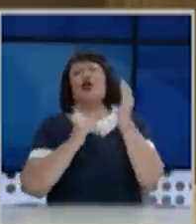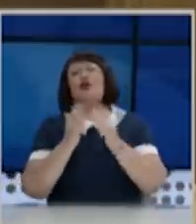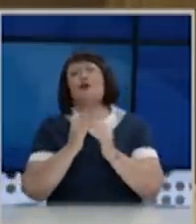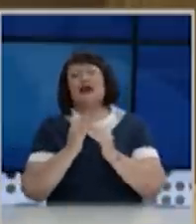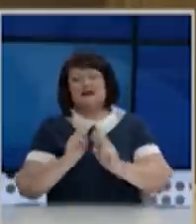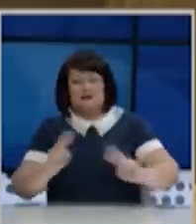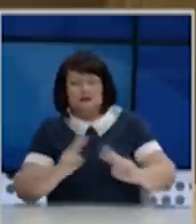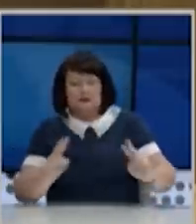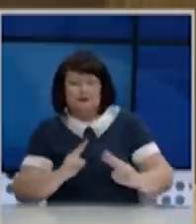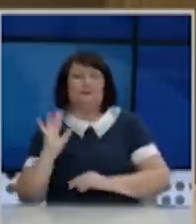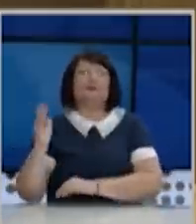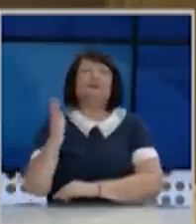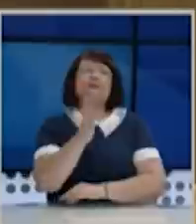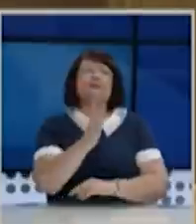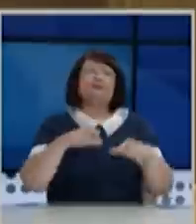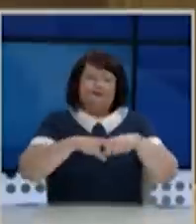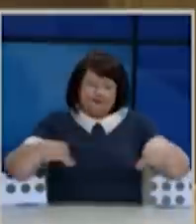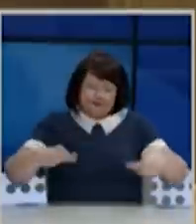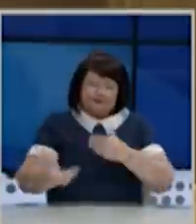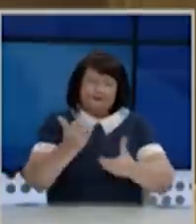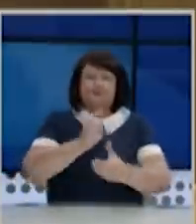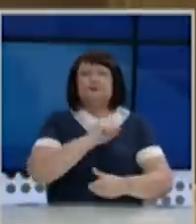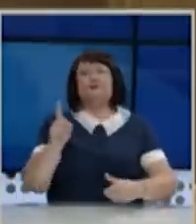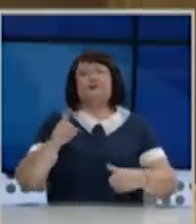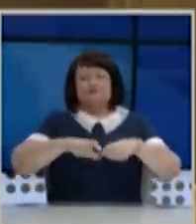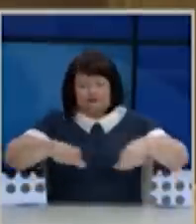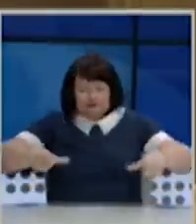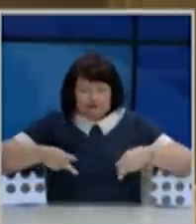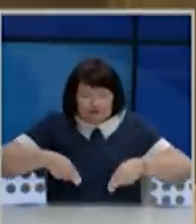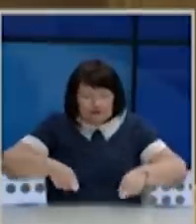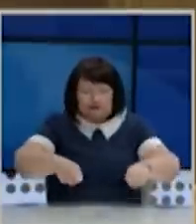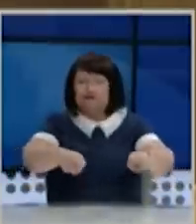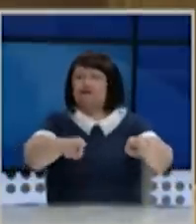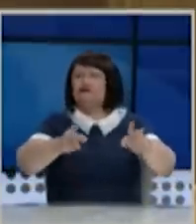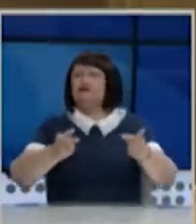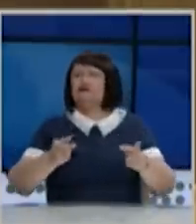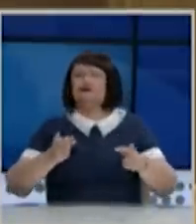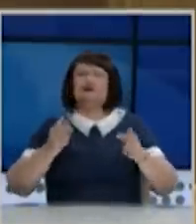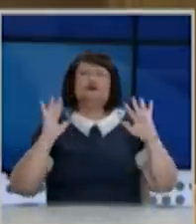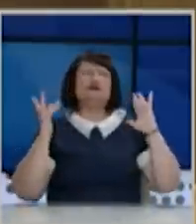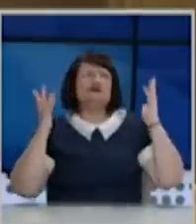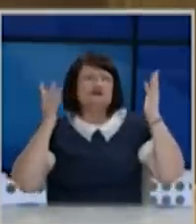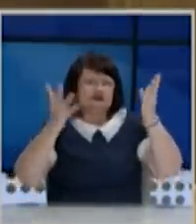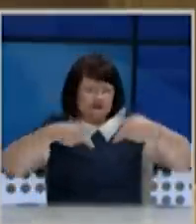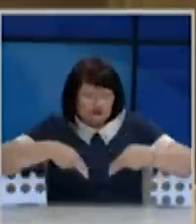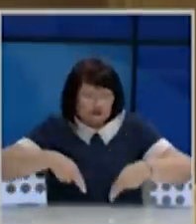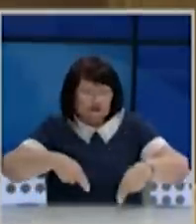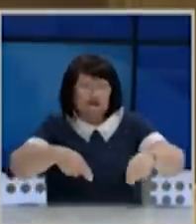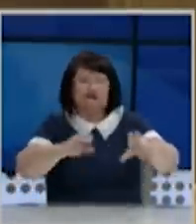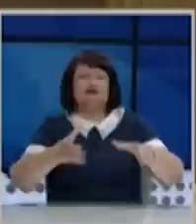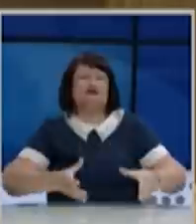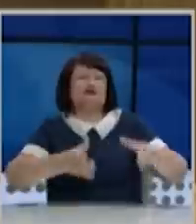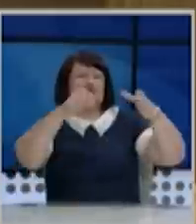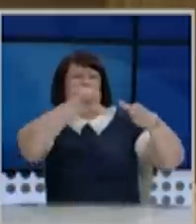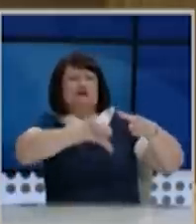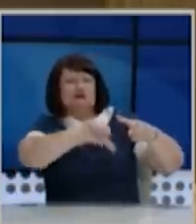καθαρισμούς δασών και αντιπυρικές ζώνες για να ανοιχτούν οι δασικοί δρόμοι, δίκτυα υδατοδεξαμενών και